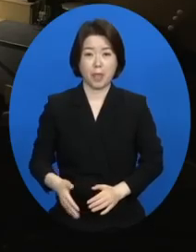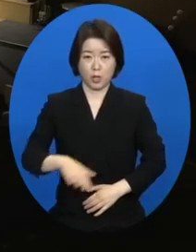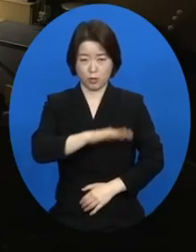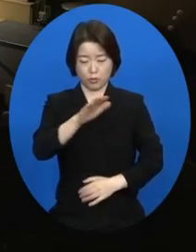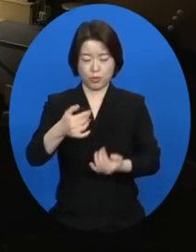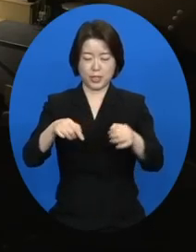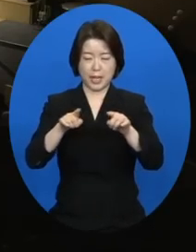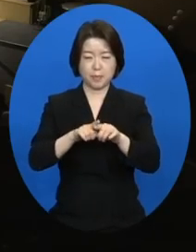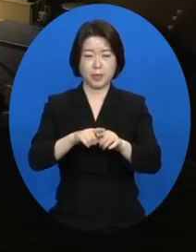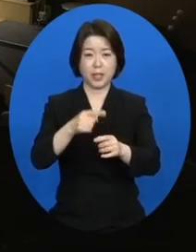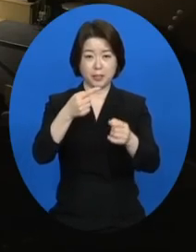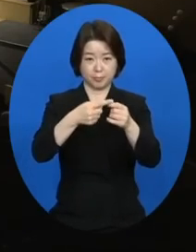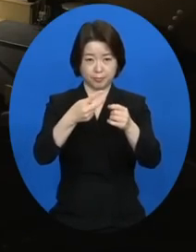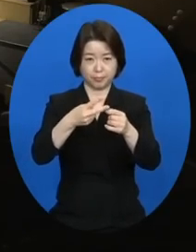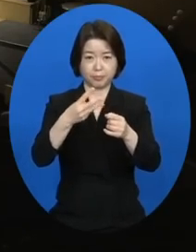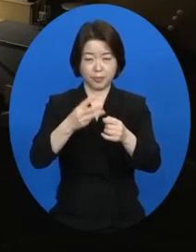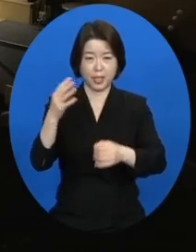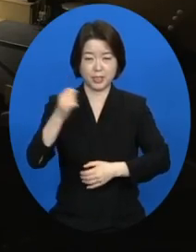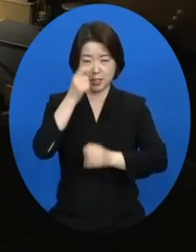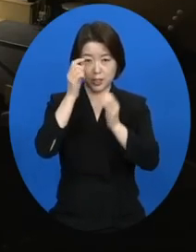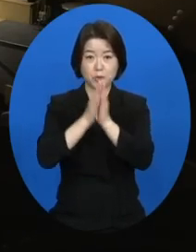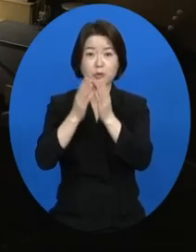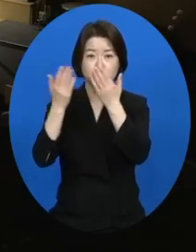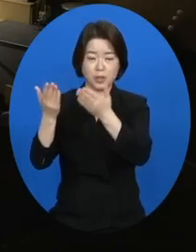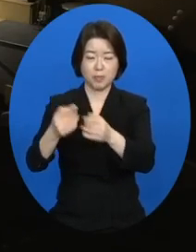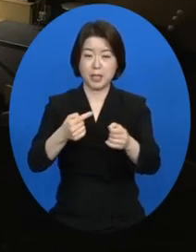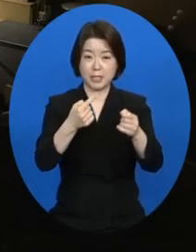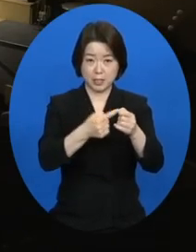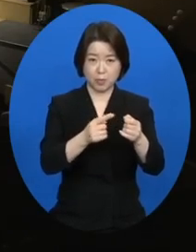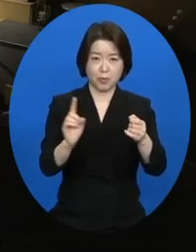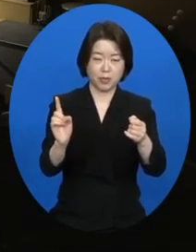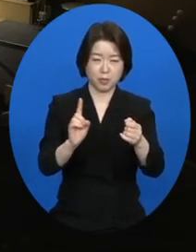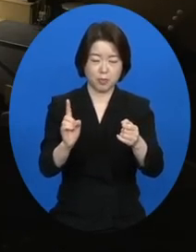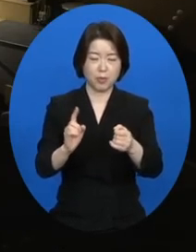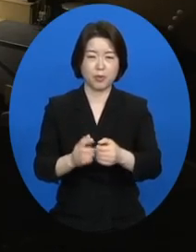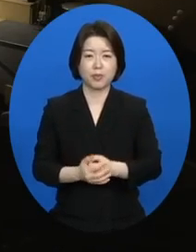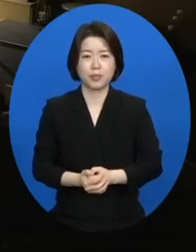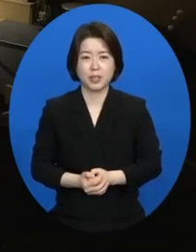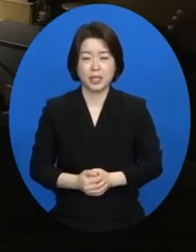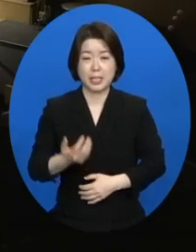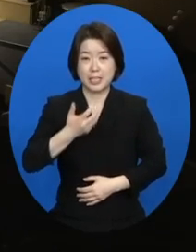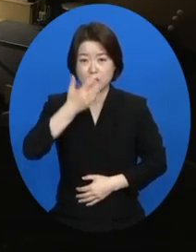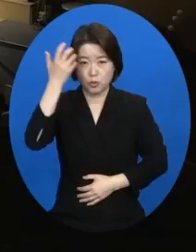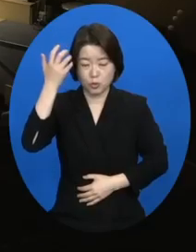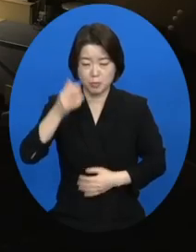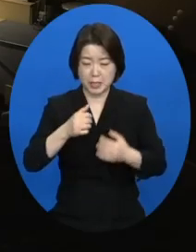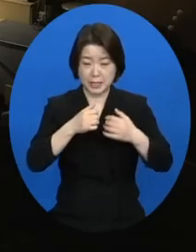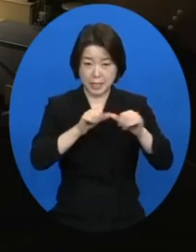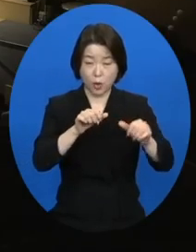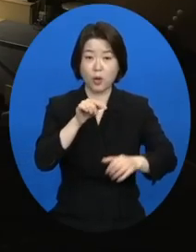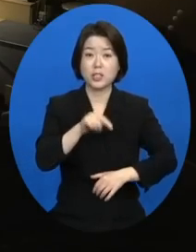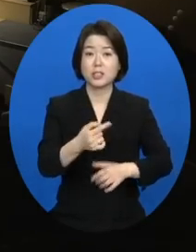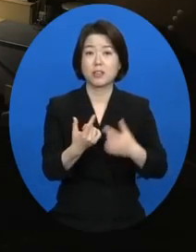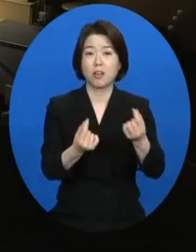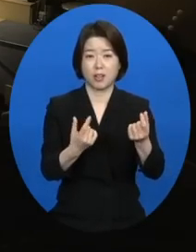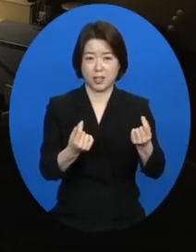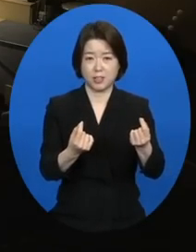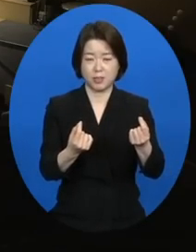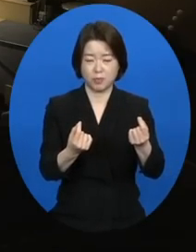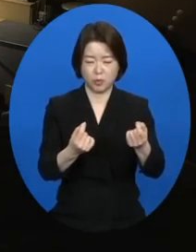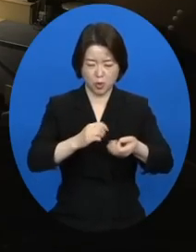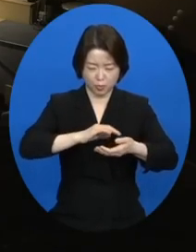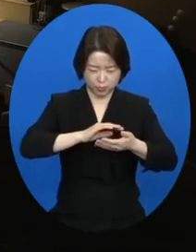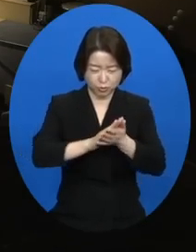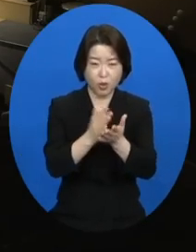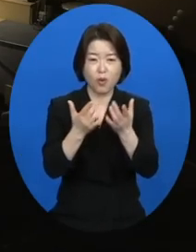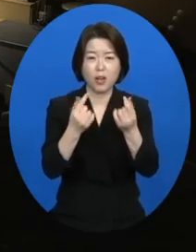우리 세 가지 놓고 기도할 때 우리 첫 번째 기도하겠습니다. 꿈이 깨어지는 듯한 또 부서지는